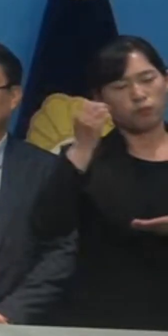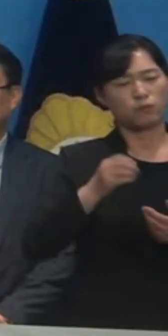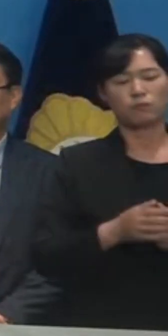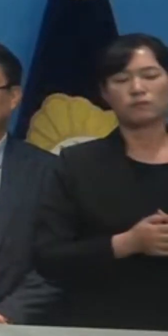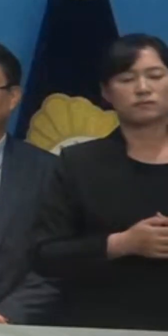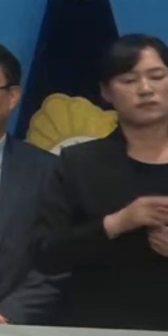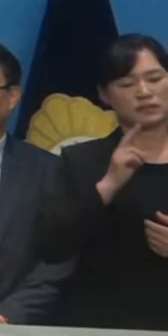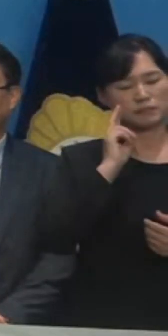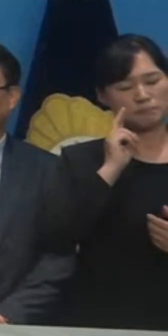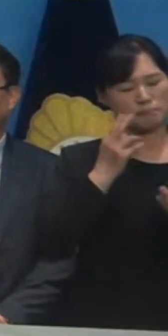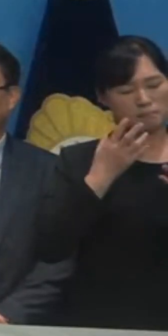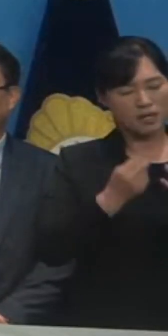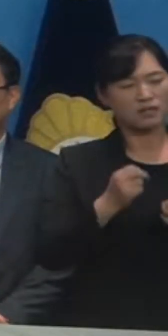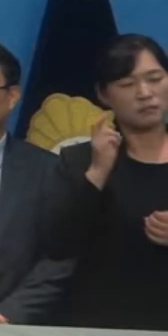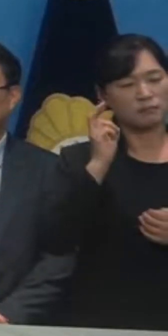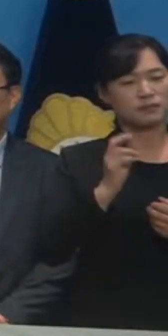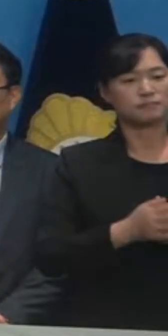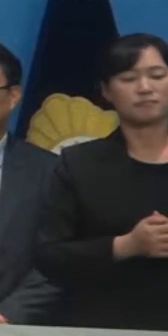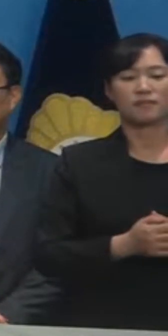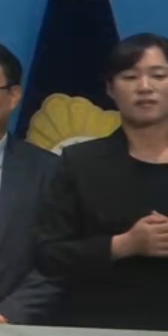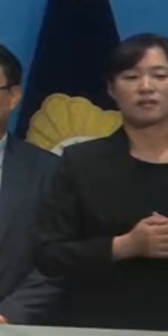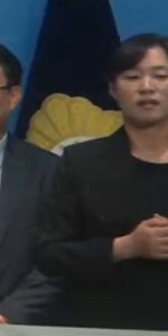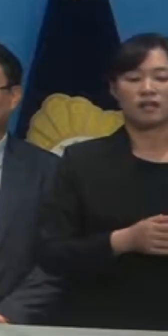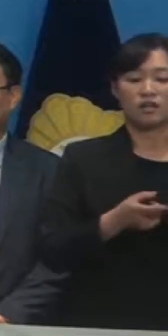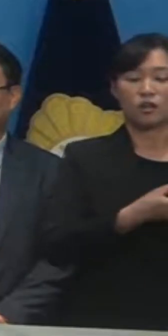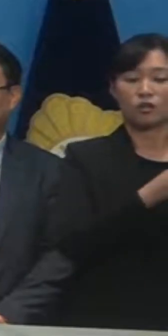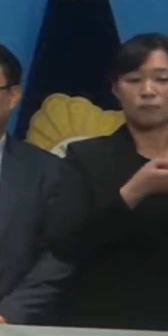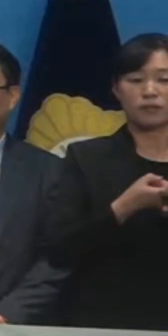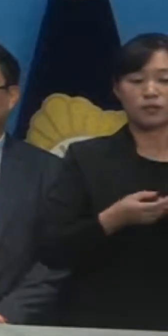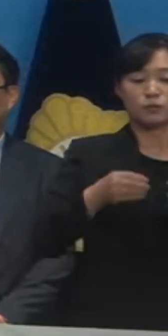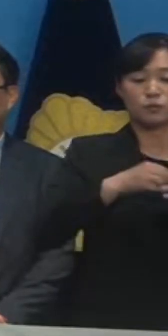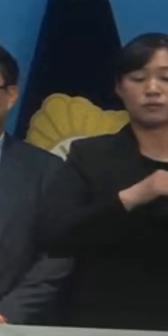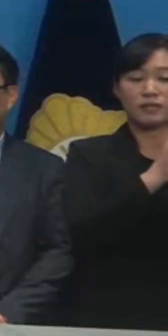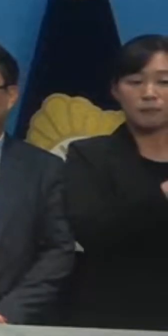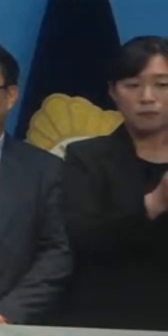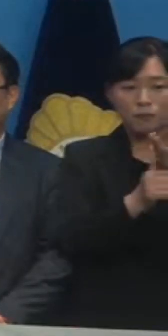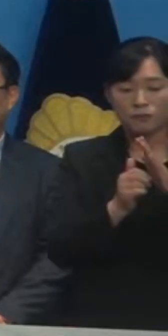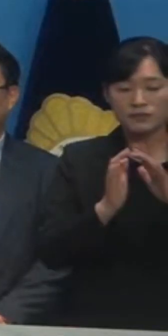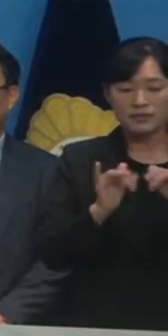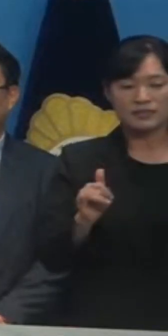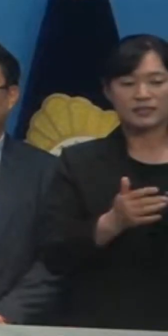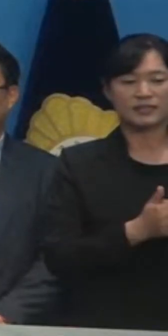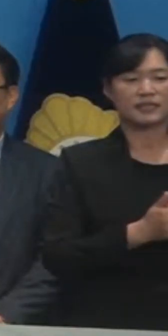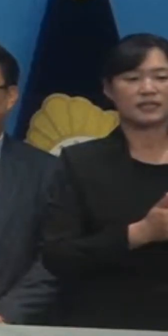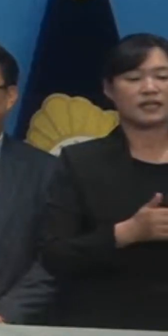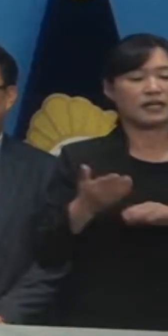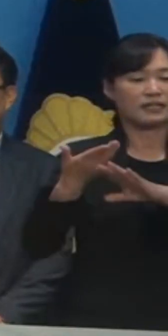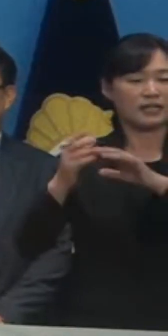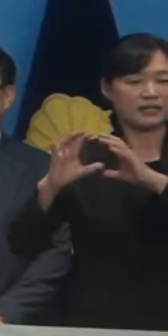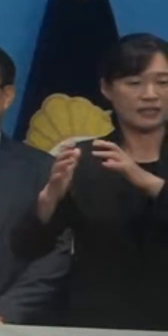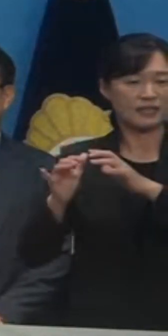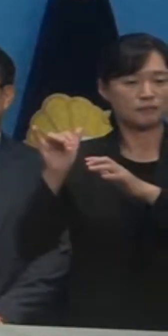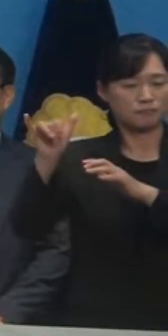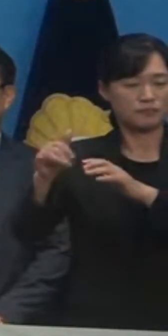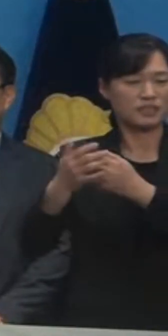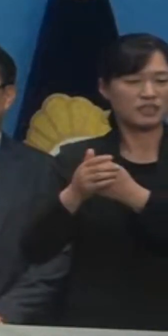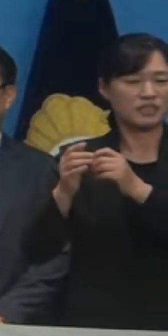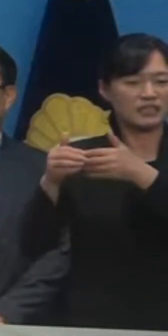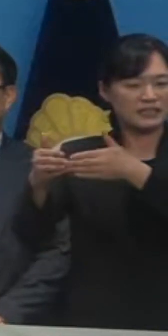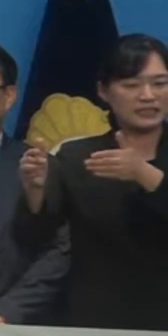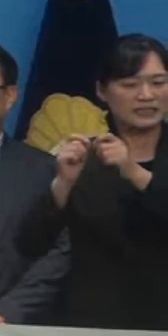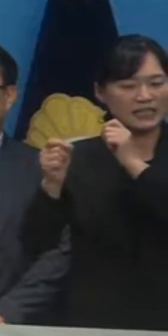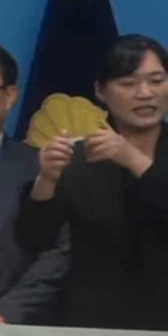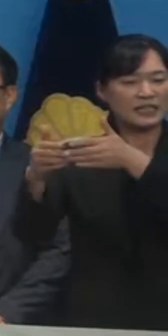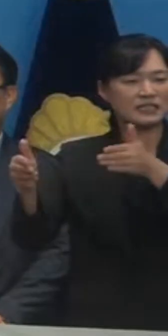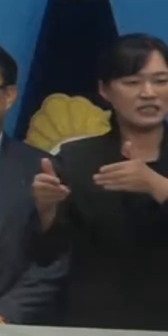것이라고 판단하고 있습니다. 저희 연합회 소속 대표들이 조직 사기 피해와 해외 원전 조직 사기단에 의한 피해